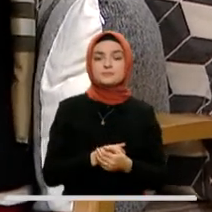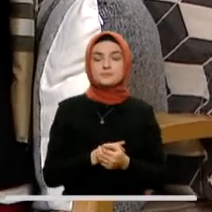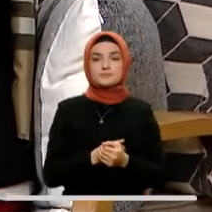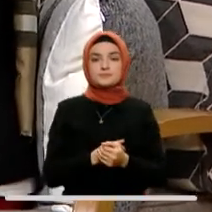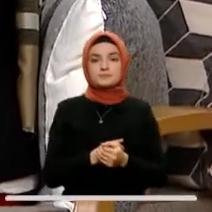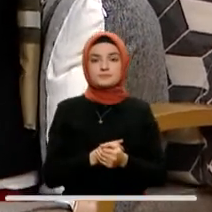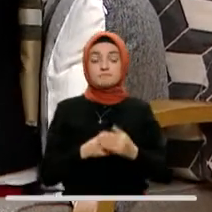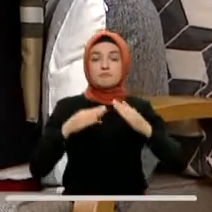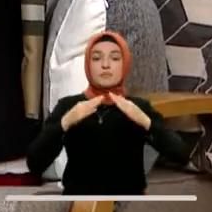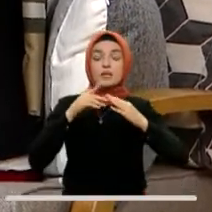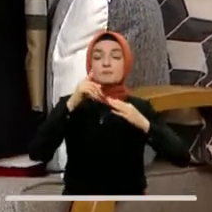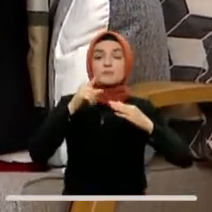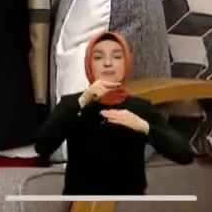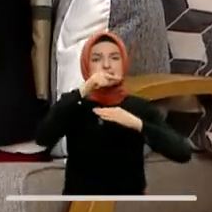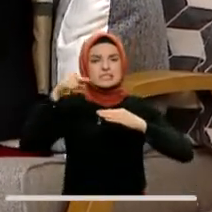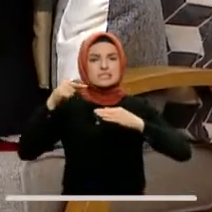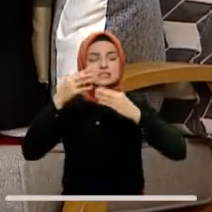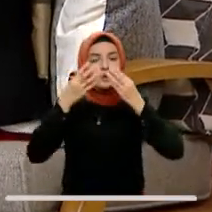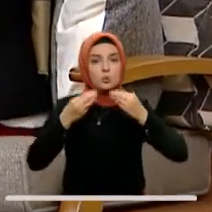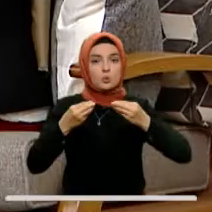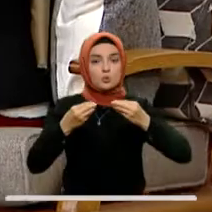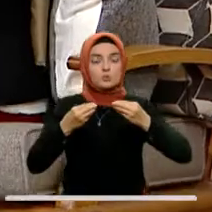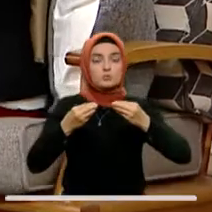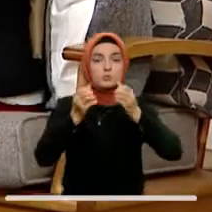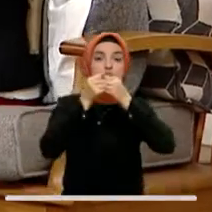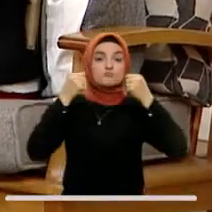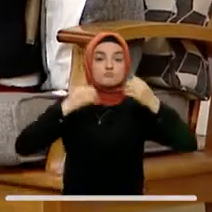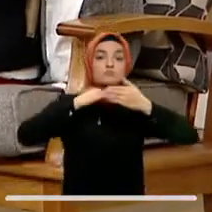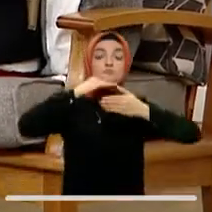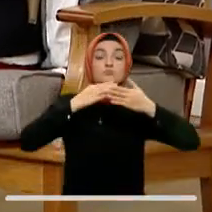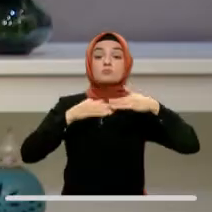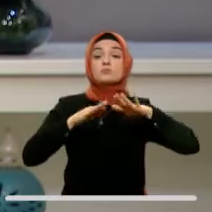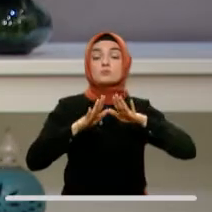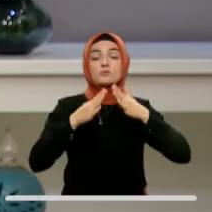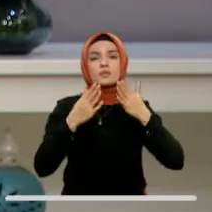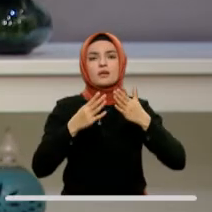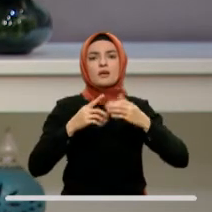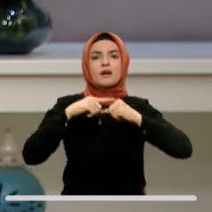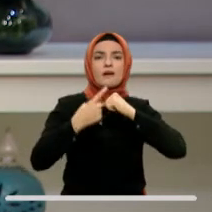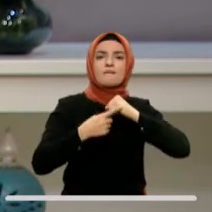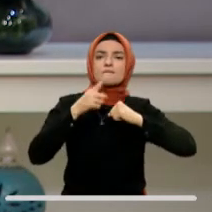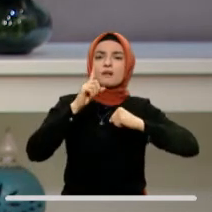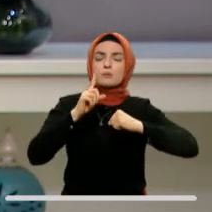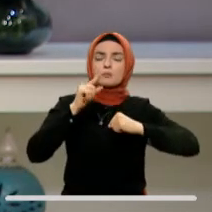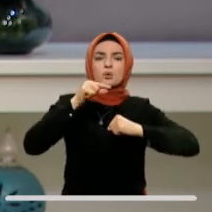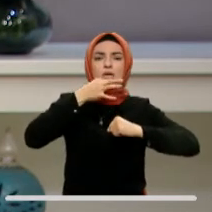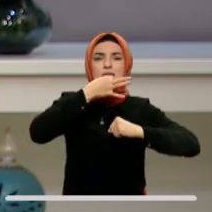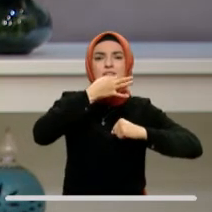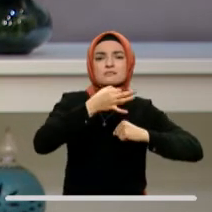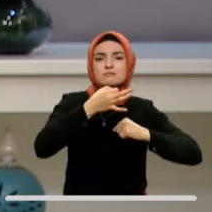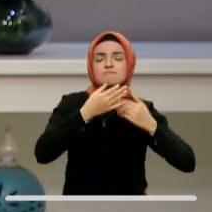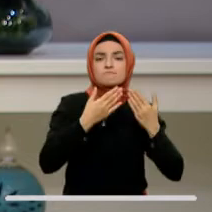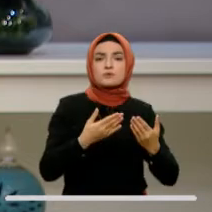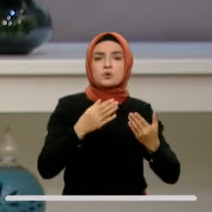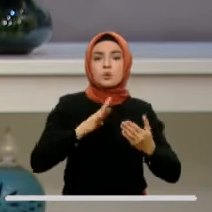kota getiririz. Yani abur cubur dolabını dolu tutmayız da atıyorum haftada bir kez Böyle bir izin verebiliriz kendimize.